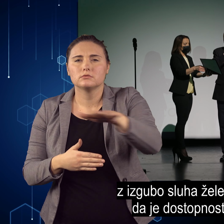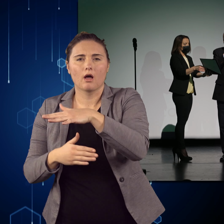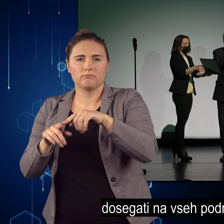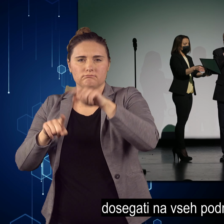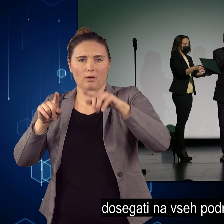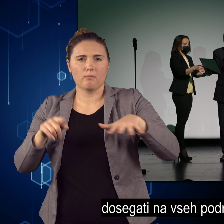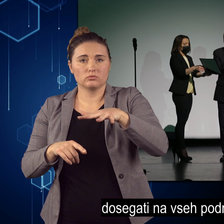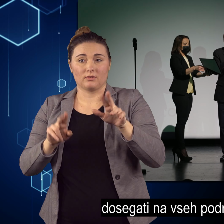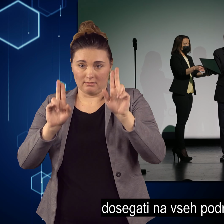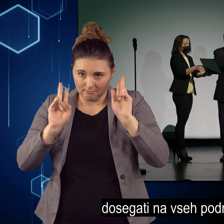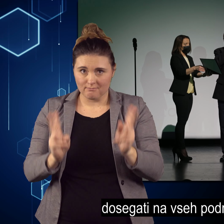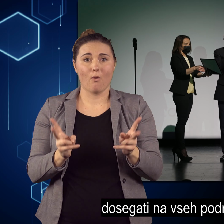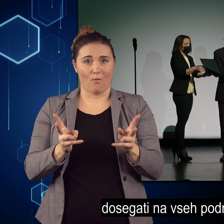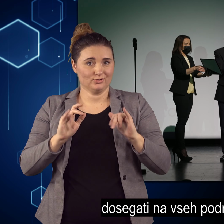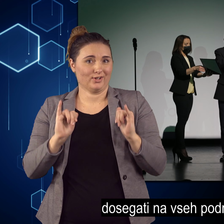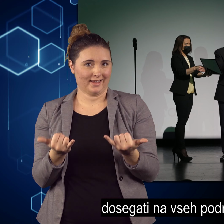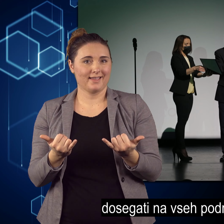življenja.